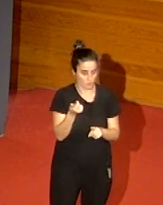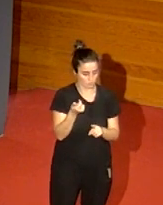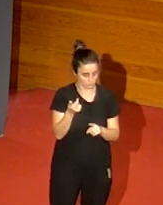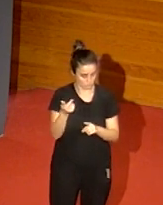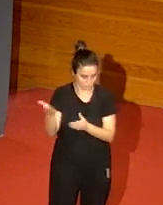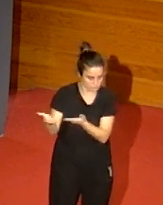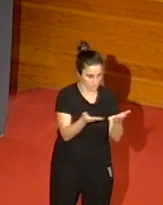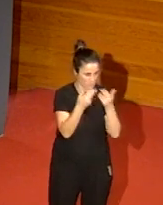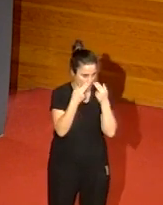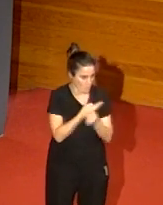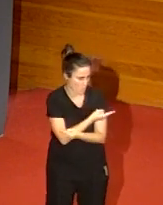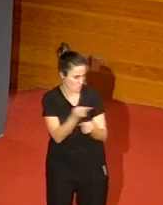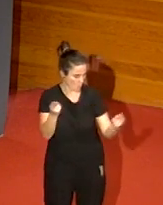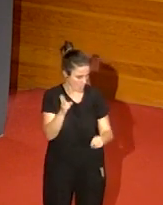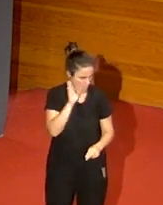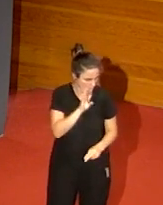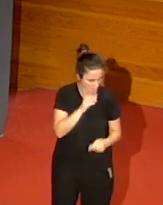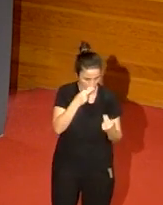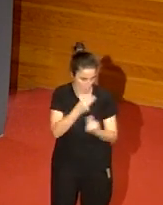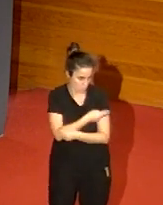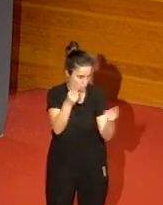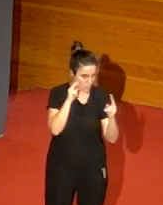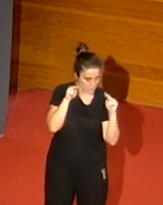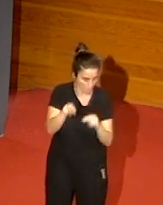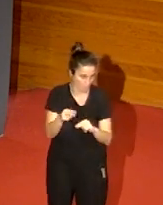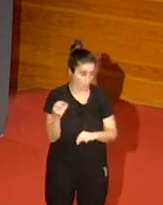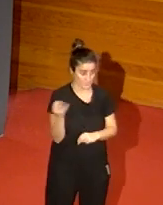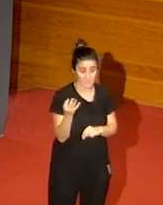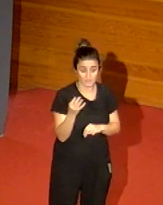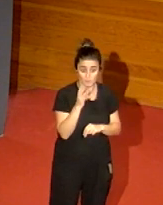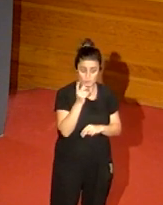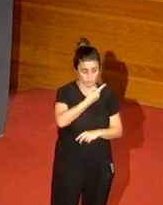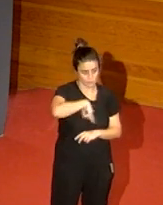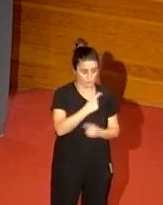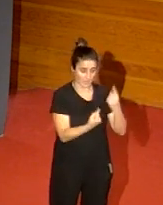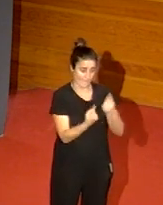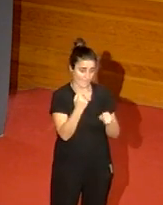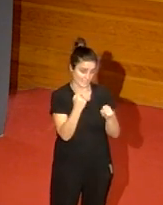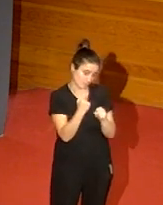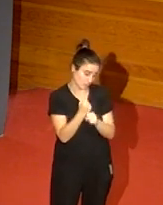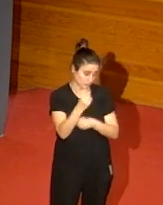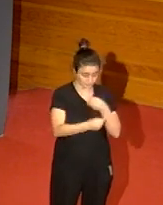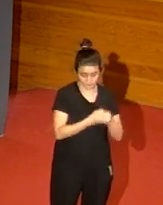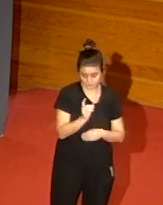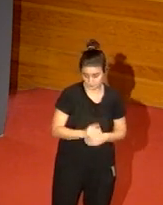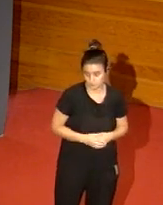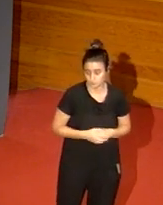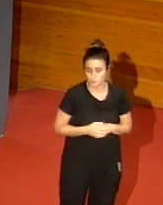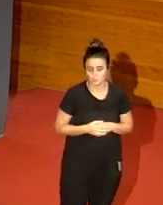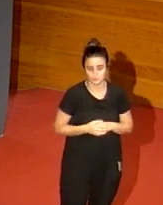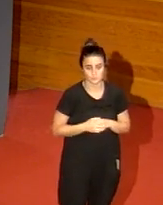erakustarazi, ez? Ustelkeria erakustarazi. Eta hori da askotan egiten ez dugun lana. Nazioartea